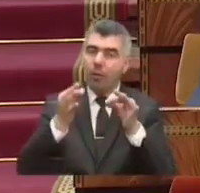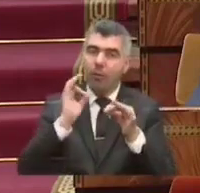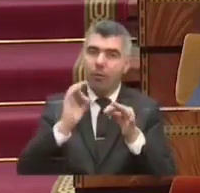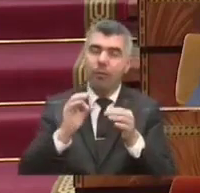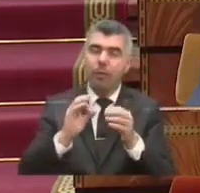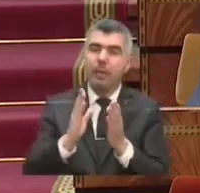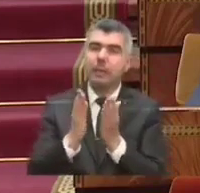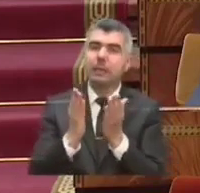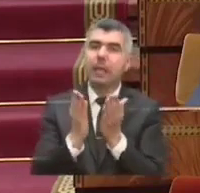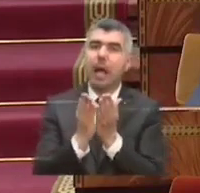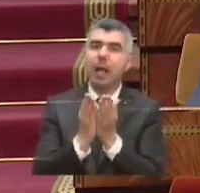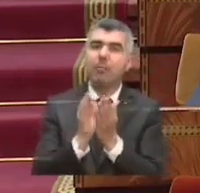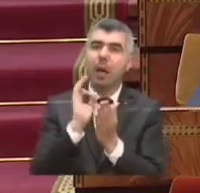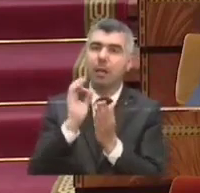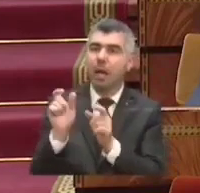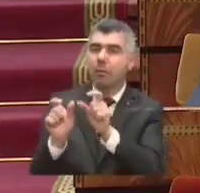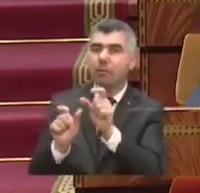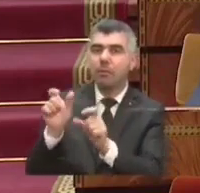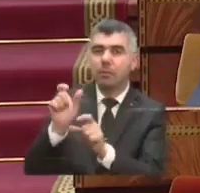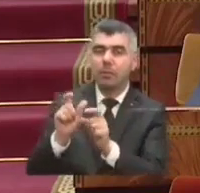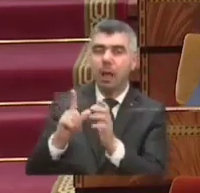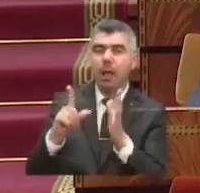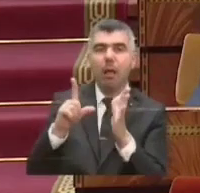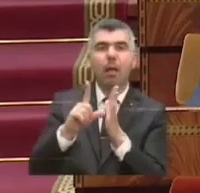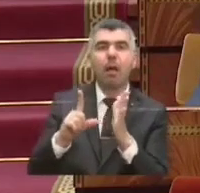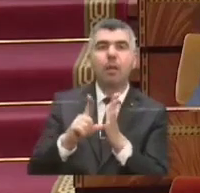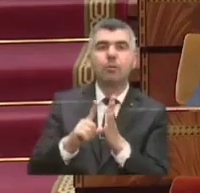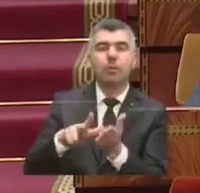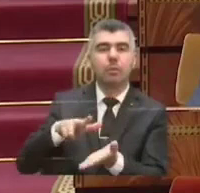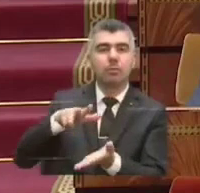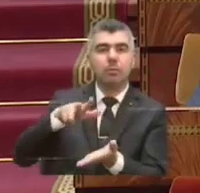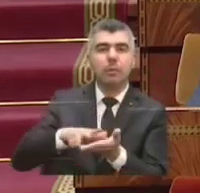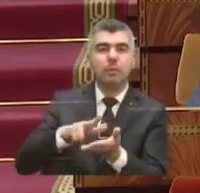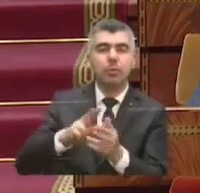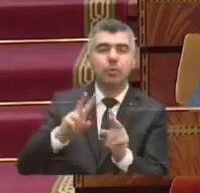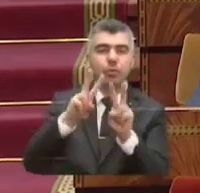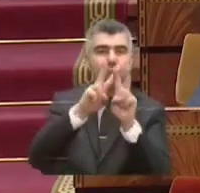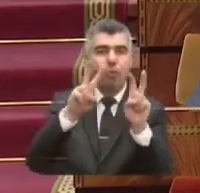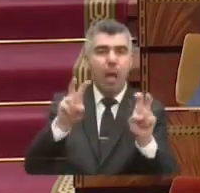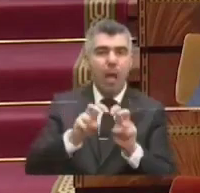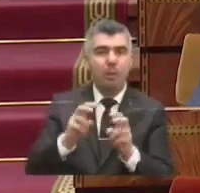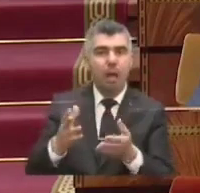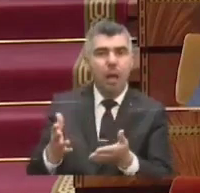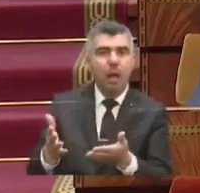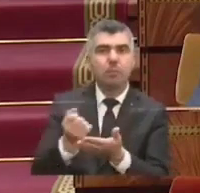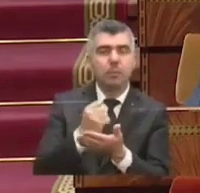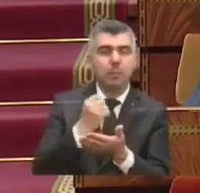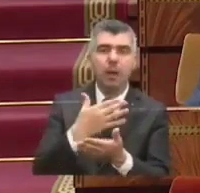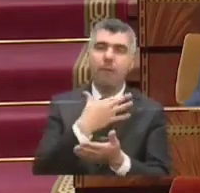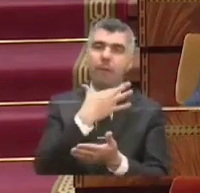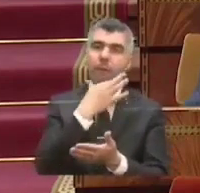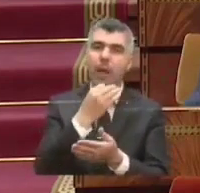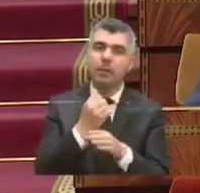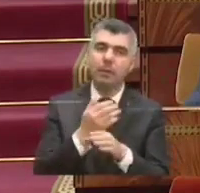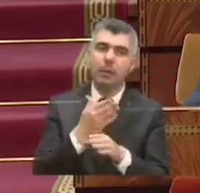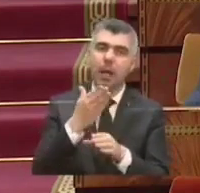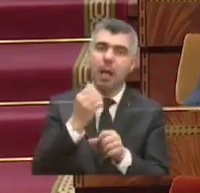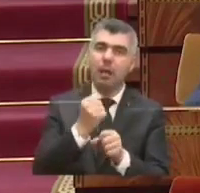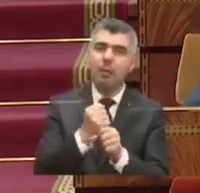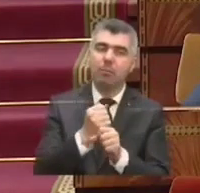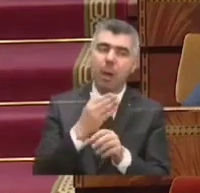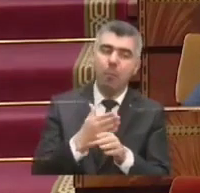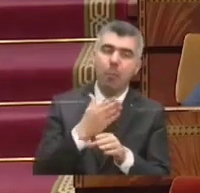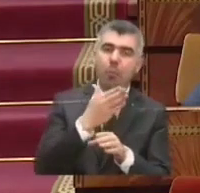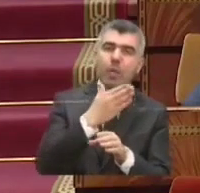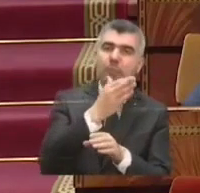هؤلاء الطلبة وتمكينهم من حقهم في الاعتراف بالشواهد المحصل عليها، تمكنهم من تسهيل ولوجهم لسوق العمل